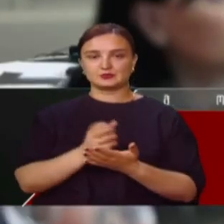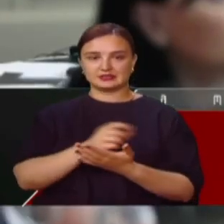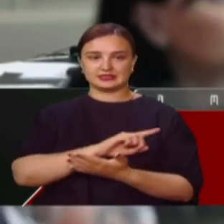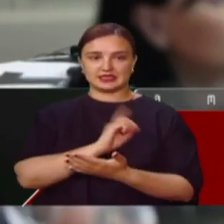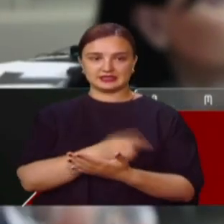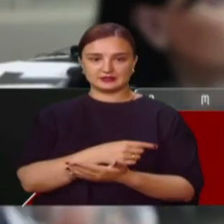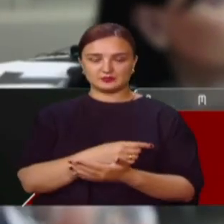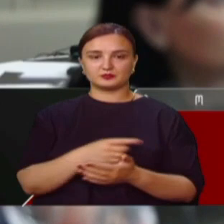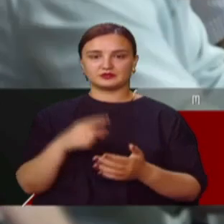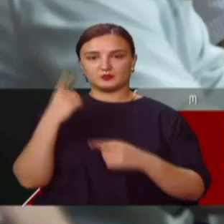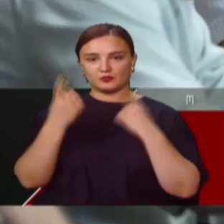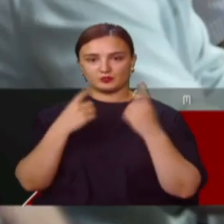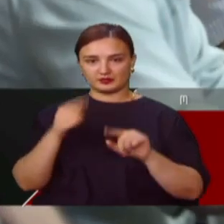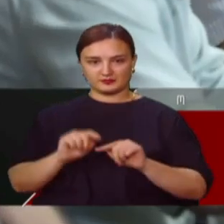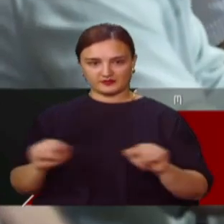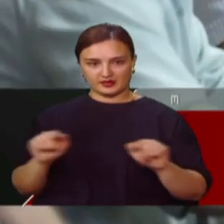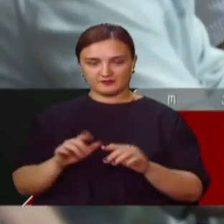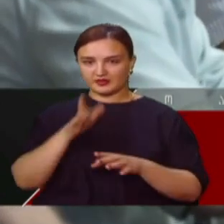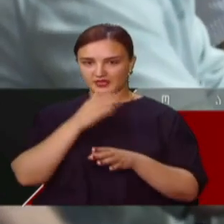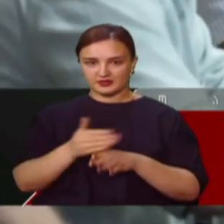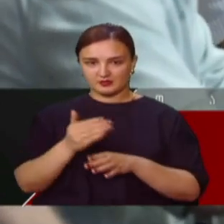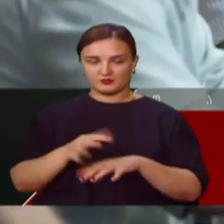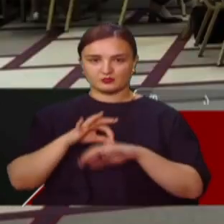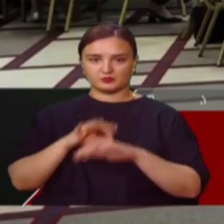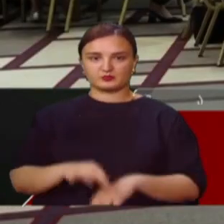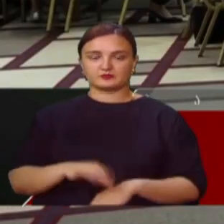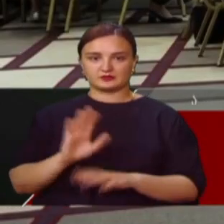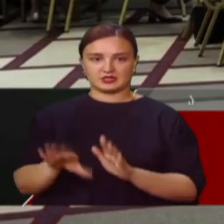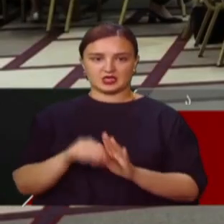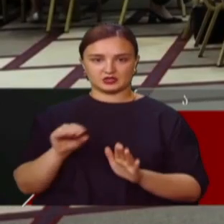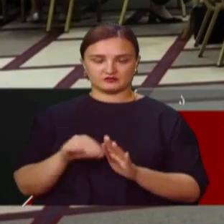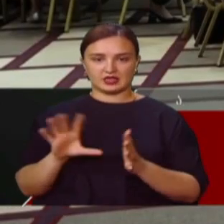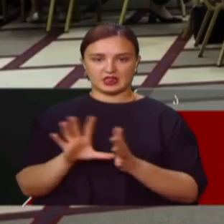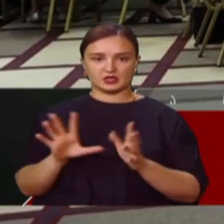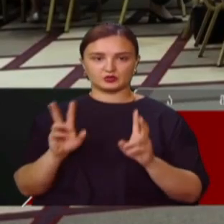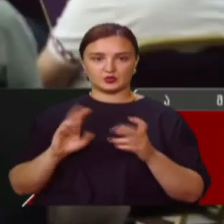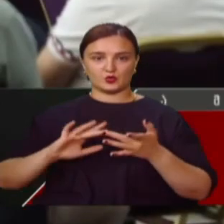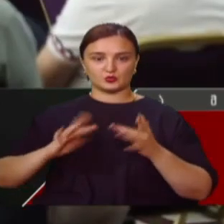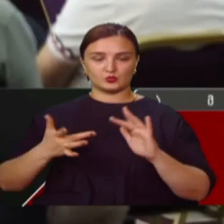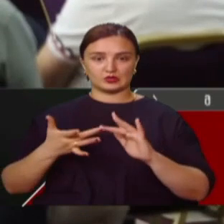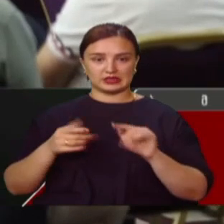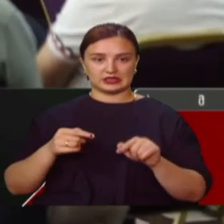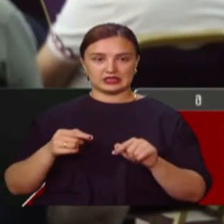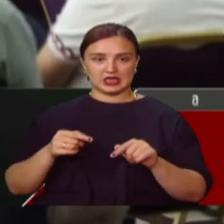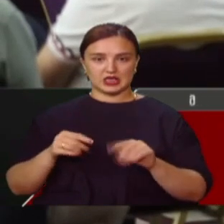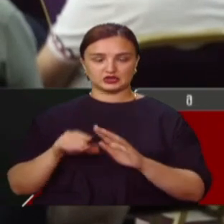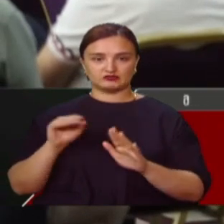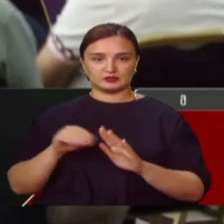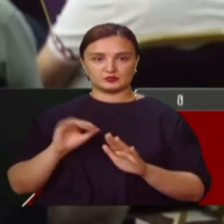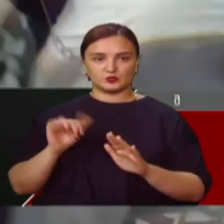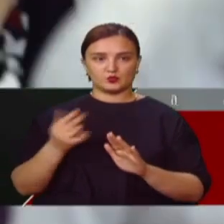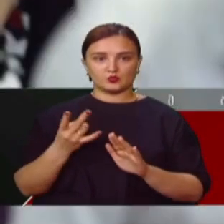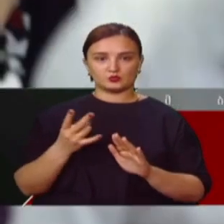გაძლიერებას, უპრეცედენტო ინფორმირების კამპანიას, ეტაპობრივად ჩატარებულ საპილოტო არჩევნებს და ელექტრონული არჩევნების სამართლებს მოწესრიგების